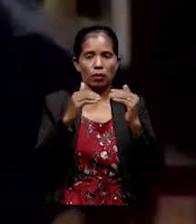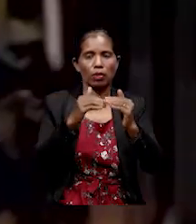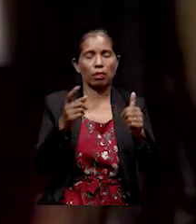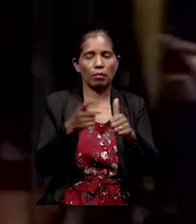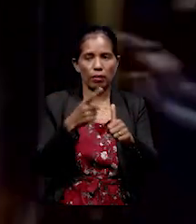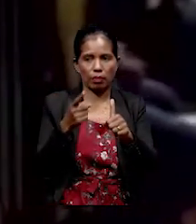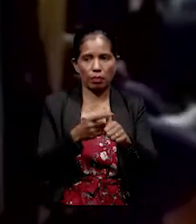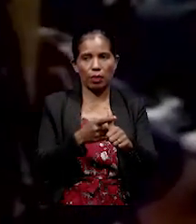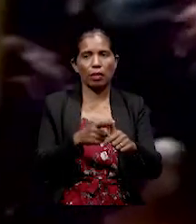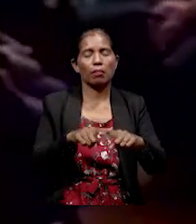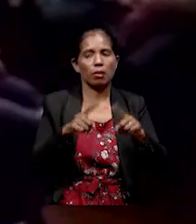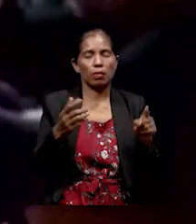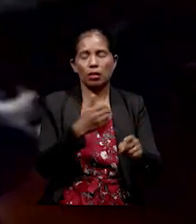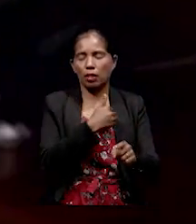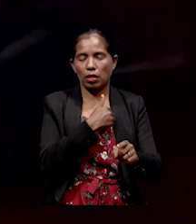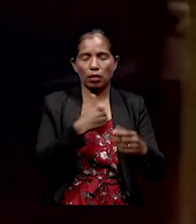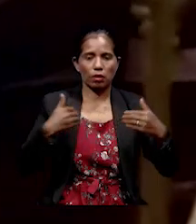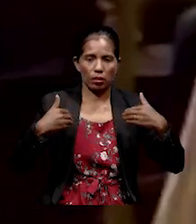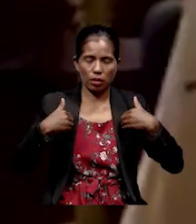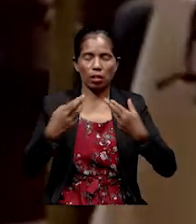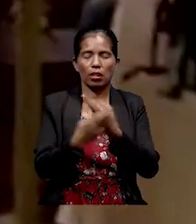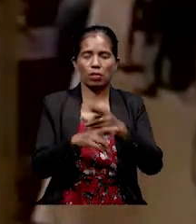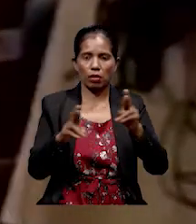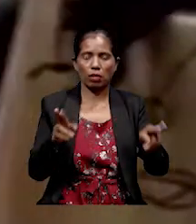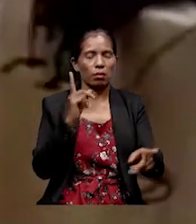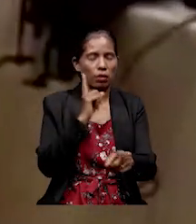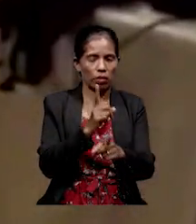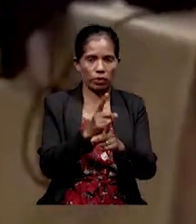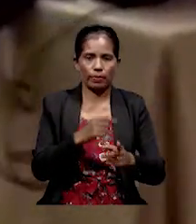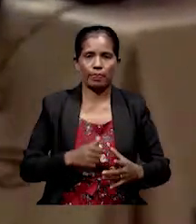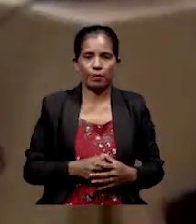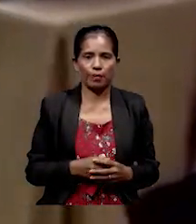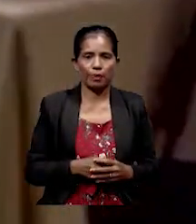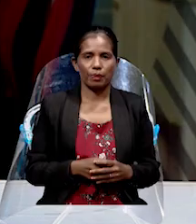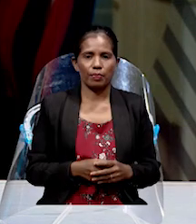Bielorusia, mai be sedauk hetan resultaru nebe klaru.